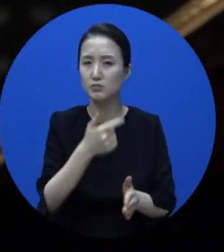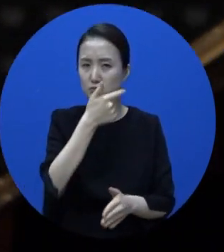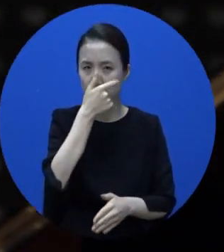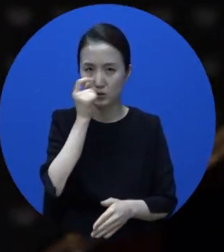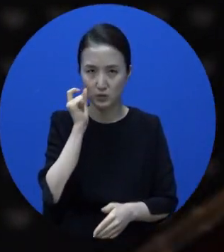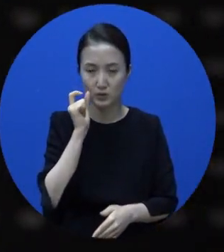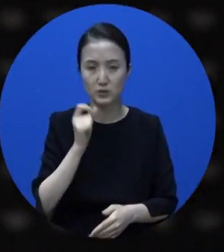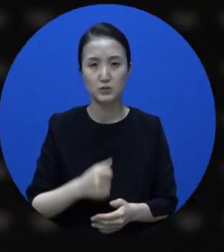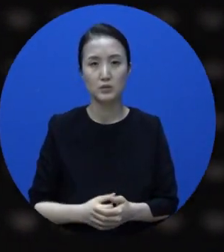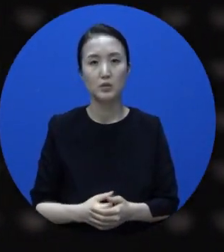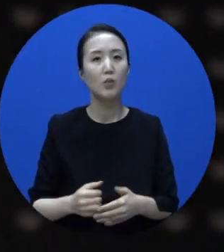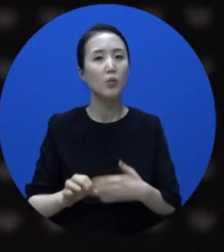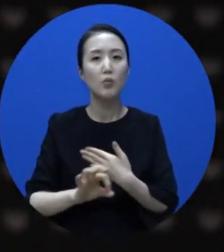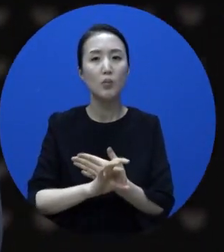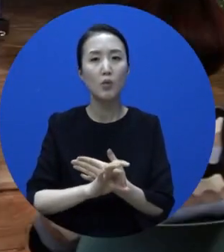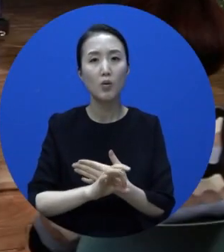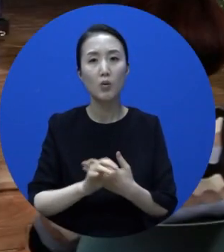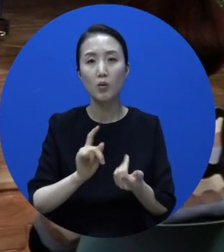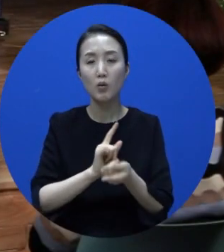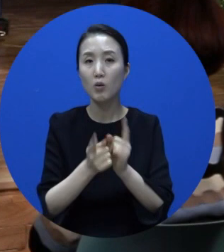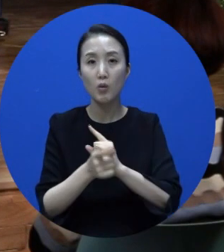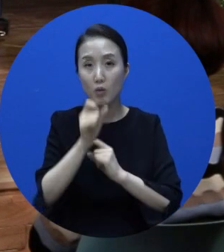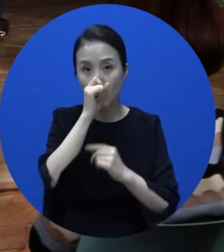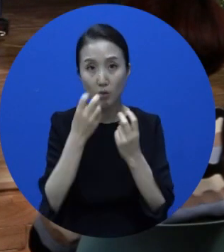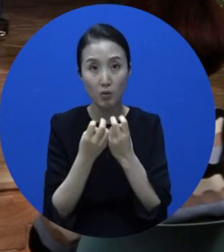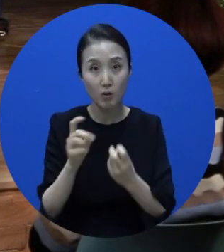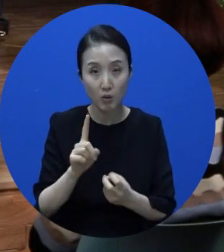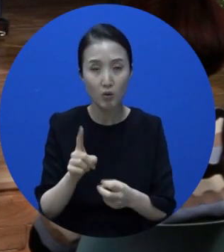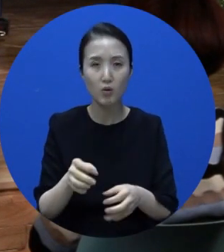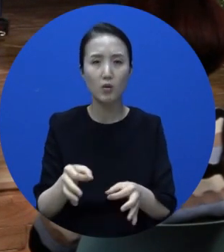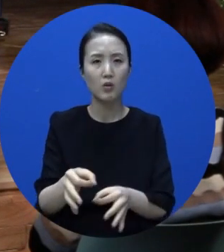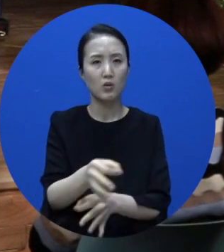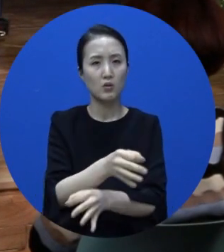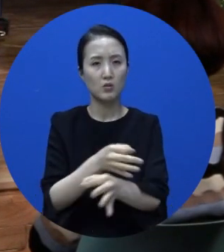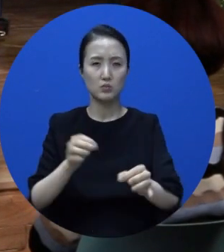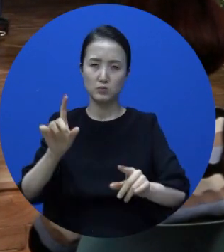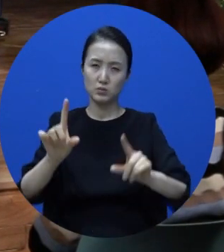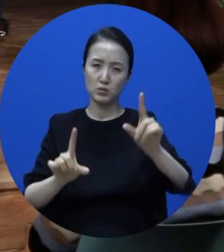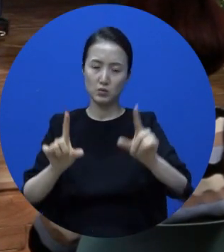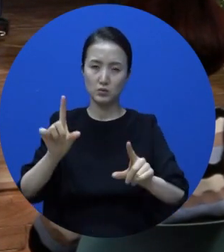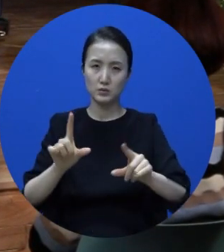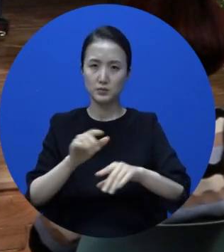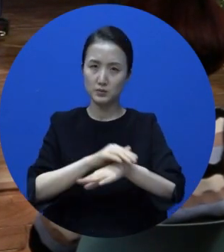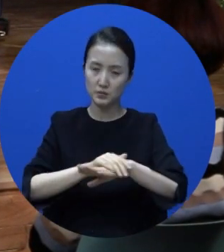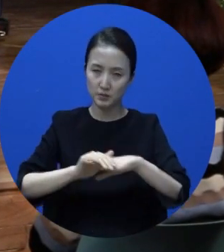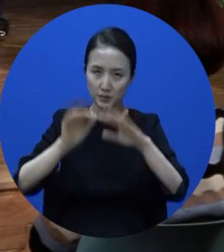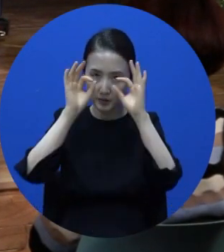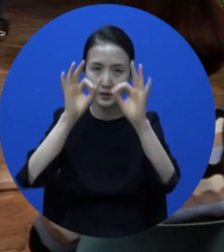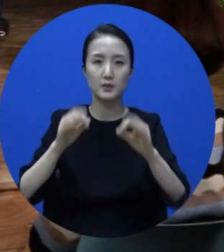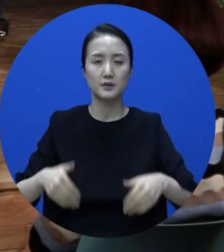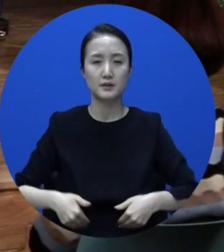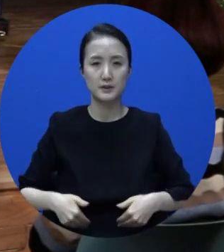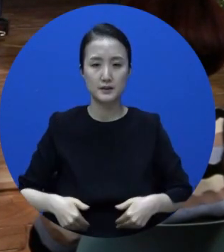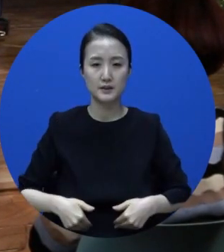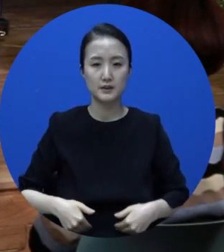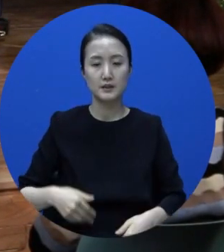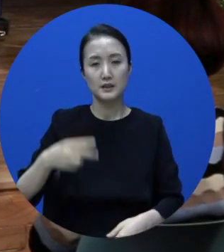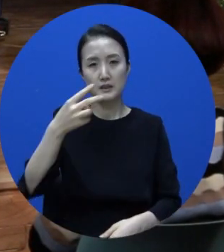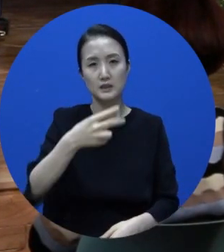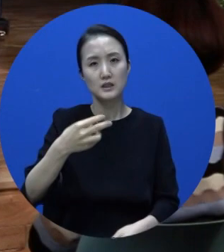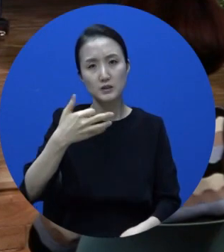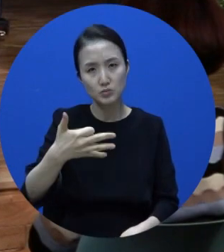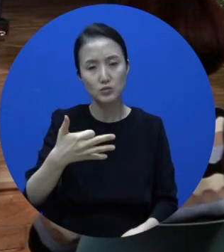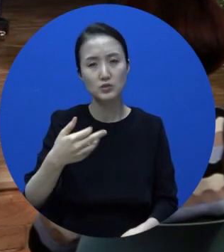무기를 어떻게 살아야 되느냐 경제를 들여다보면서 살아야 되겠다 특히 2019년 경제 2020년